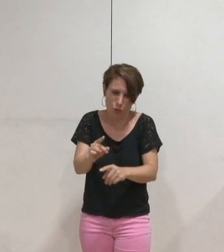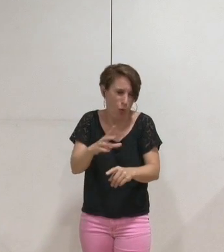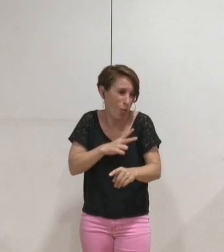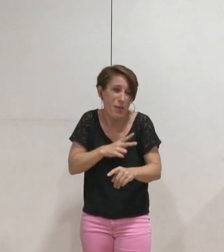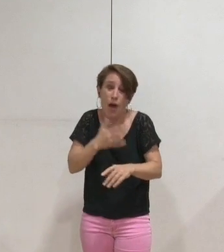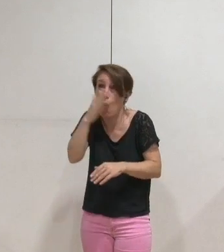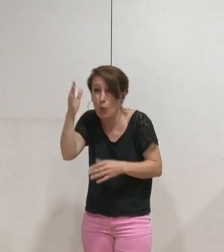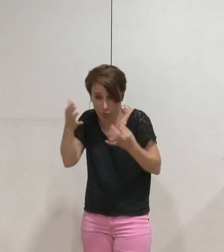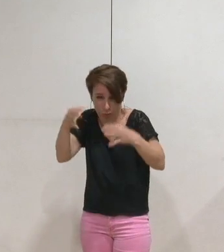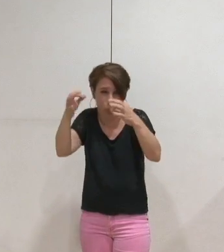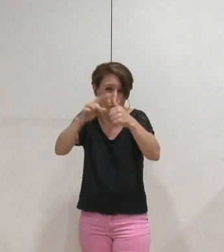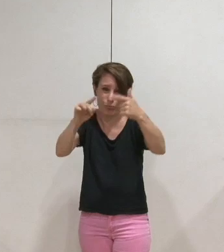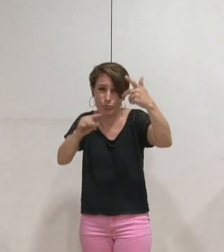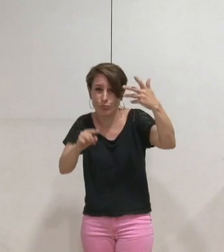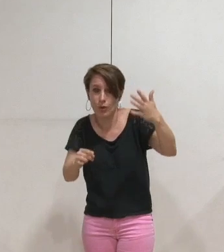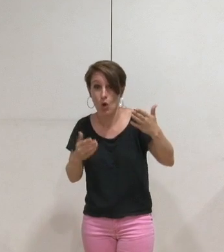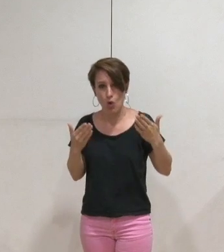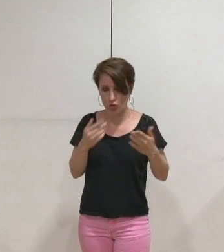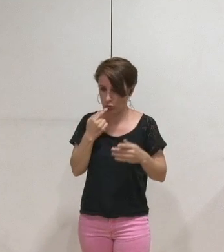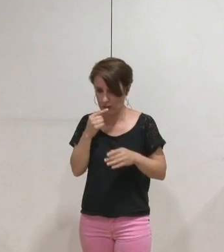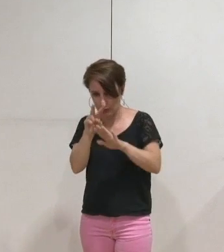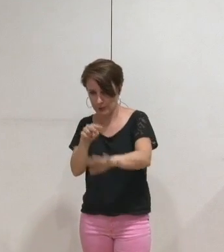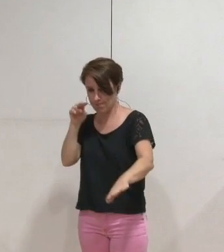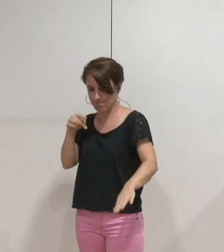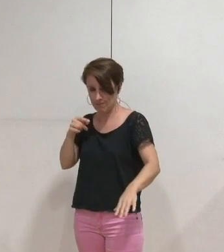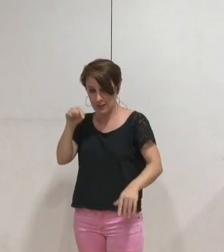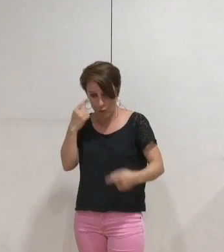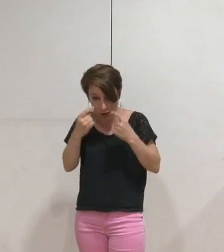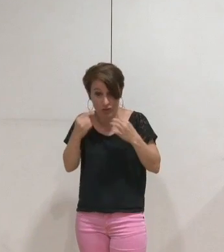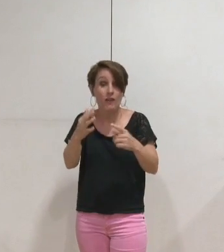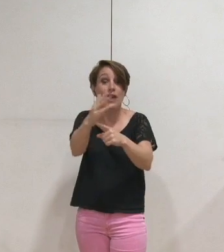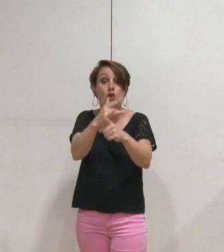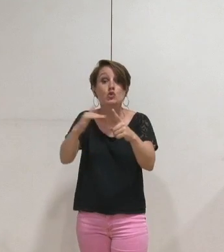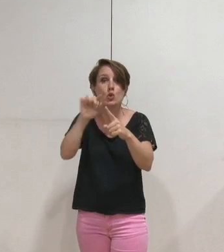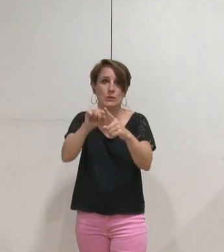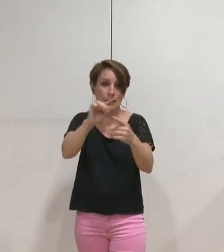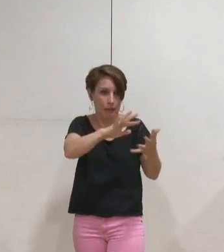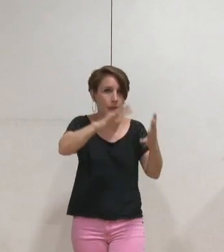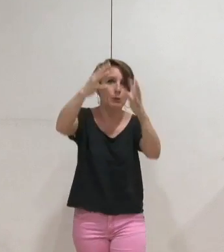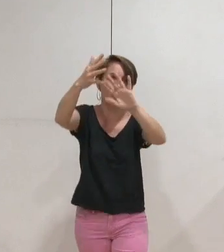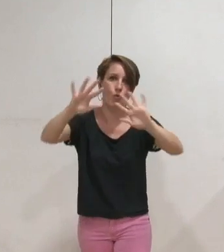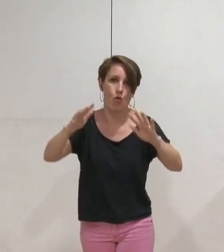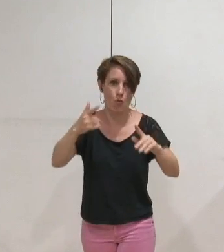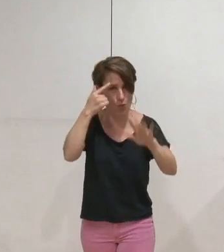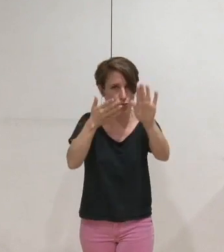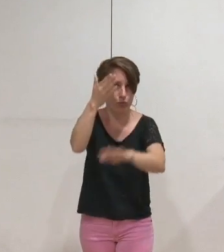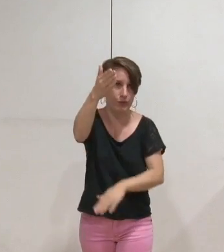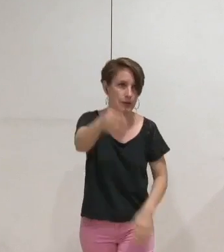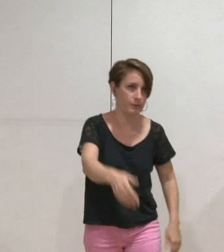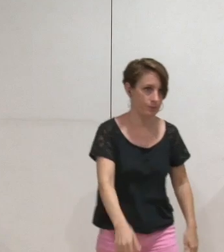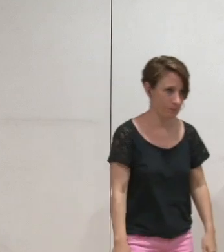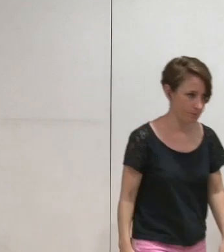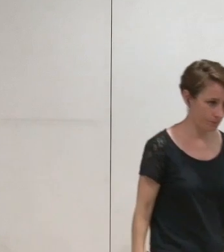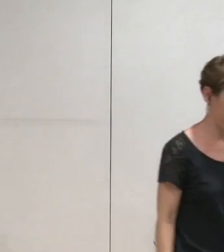plus aujourd'hui sur le choix de société que nous voulons faire voilà nous avançons ce veux